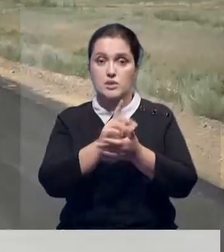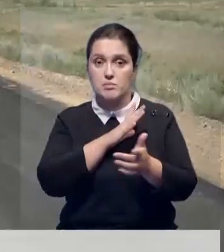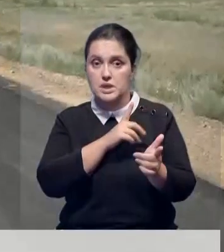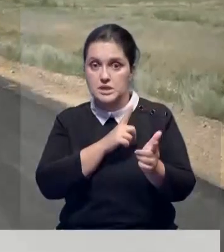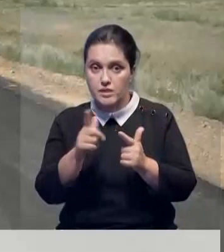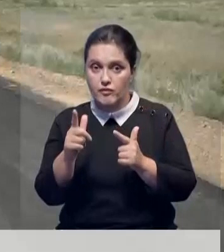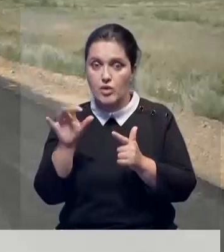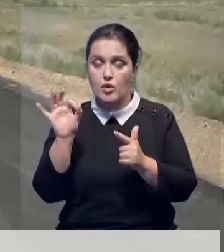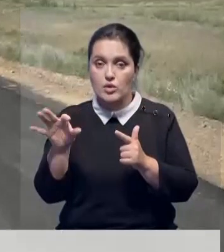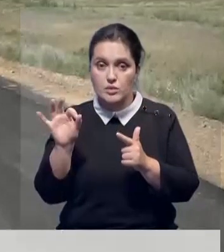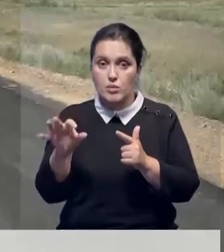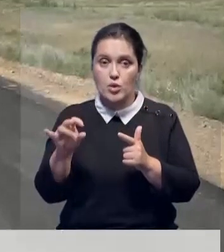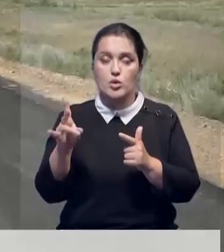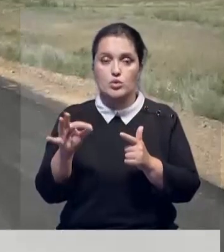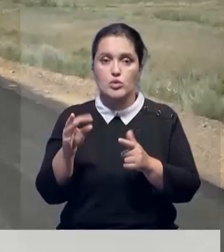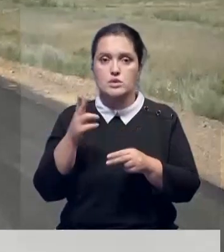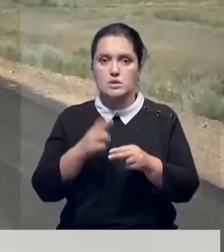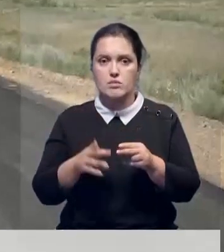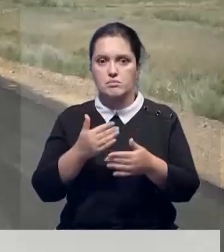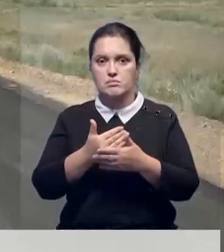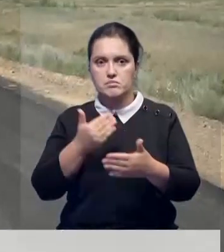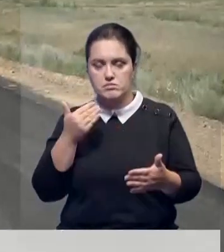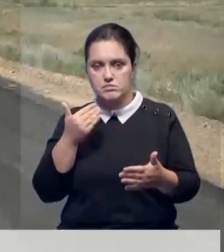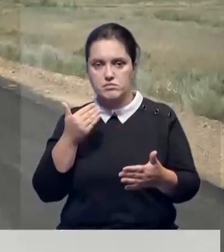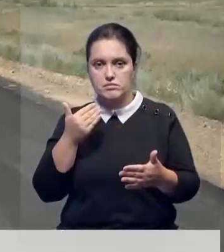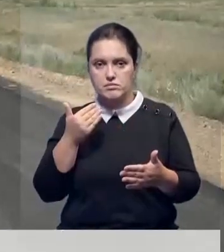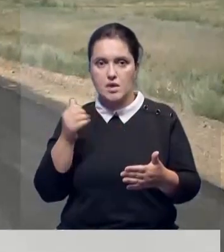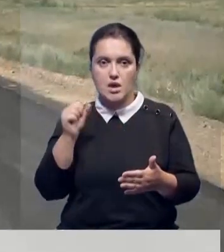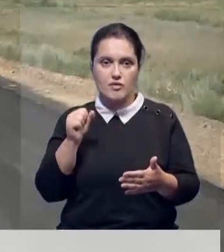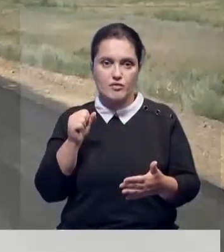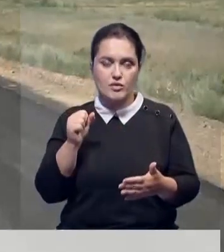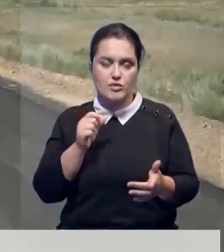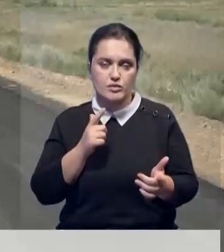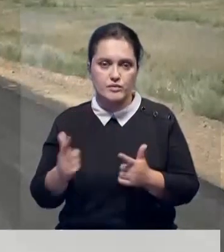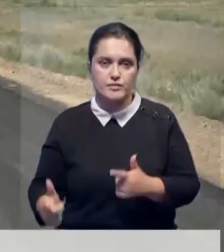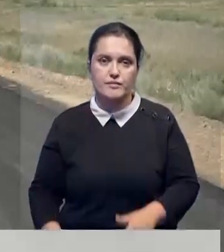октябре месяце текущего года, однако мы его завершим досрочно на 2 месяца вперед, то есть в августе месяце текущего года.